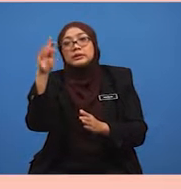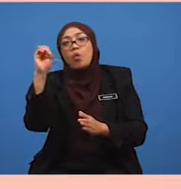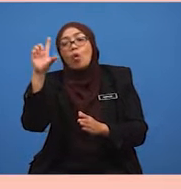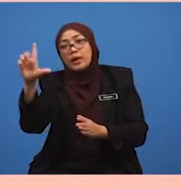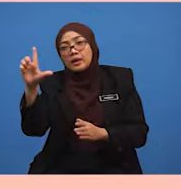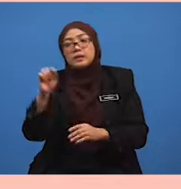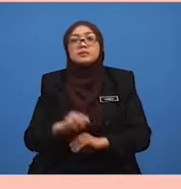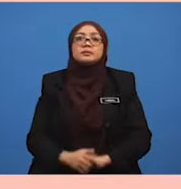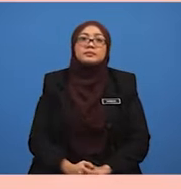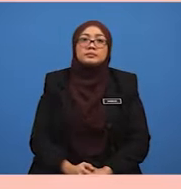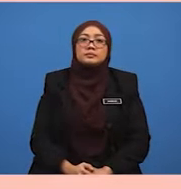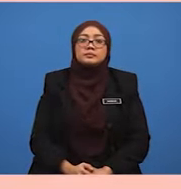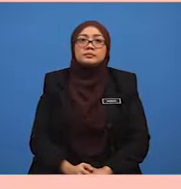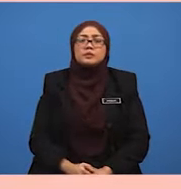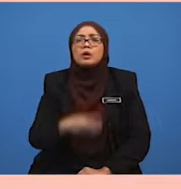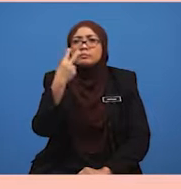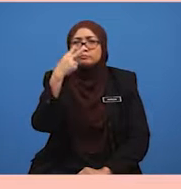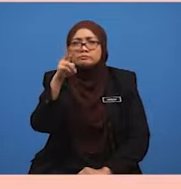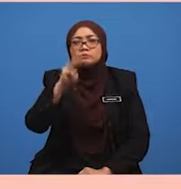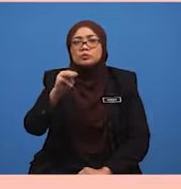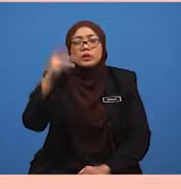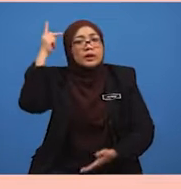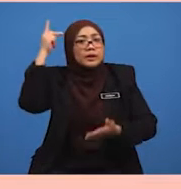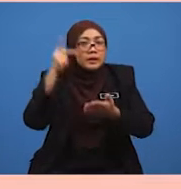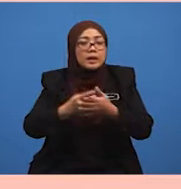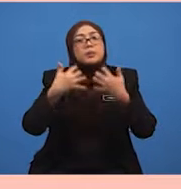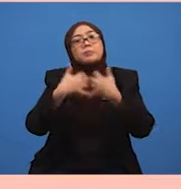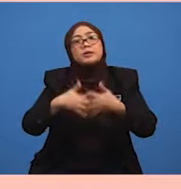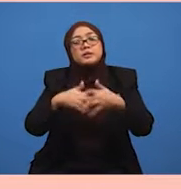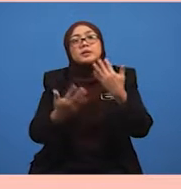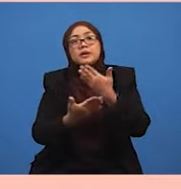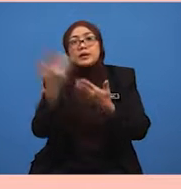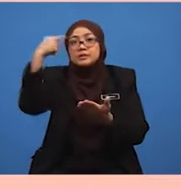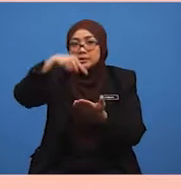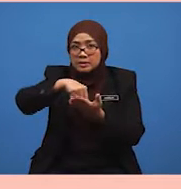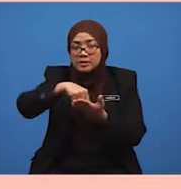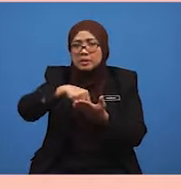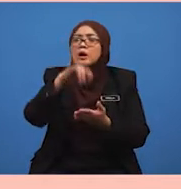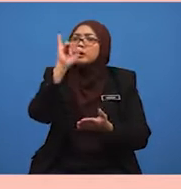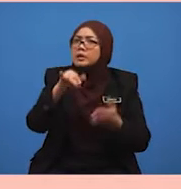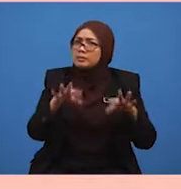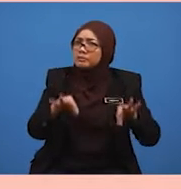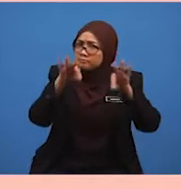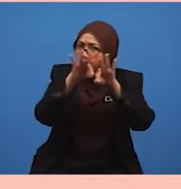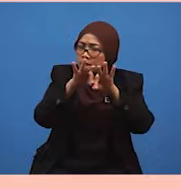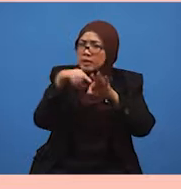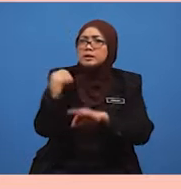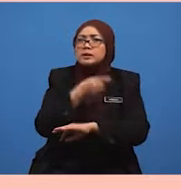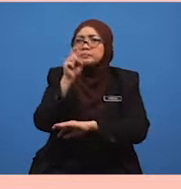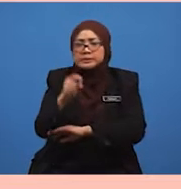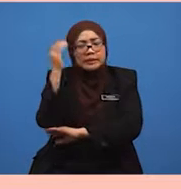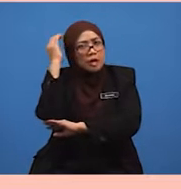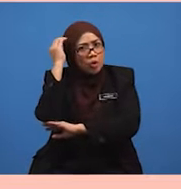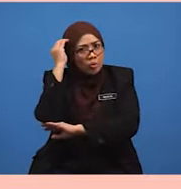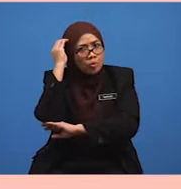pasti mesin ringkas ini, ya. Yang penting, kita perlu tahu bahawa roda dan